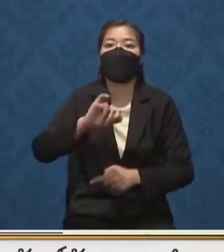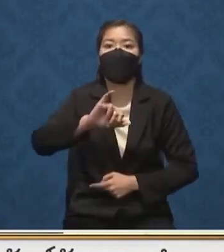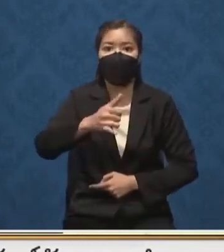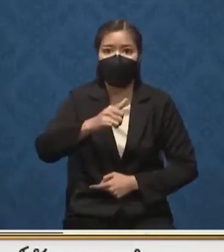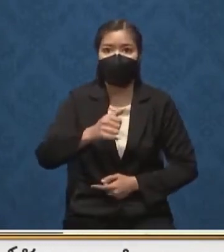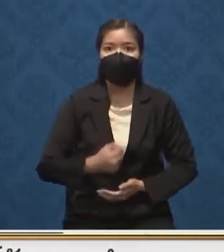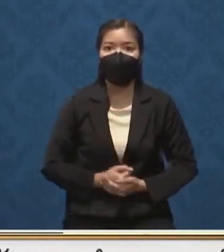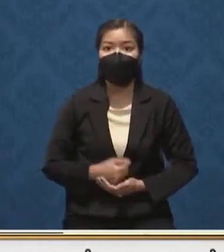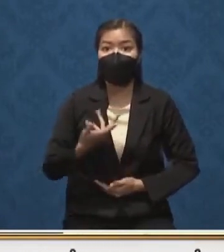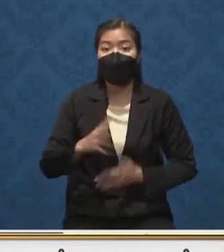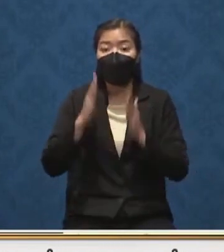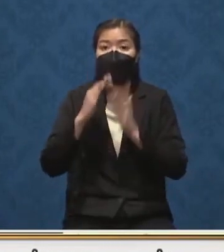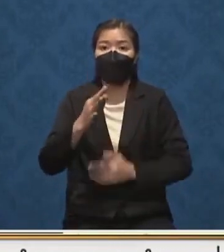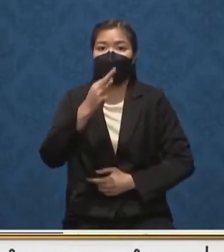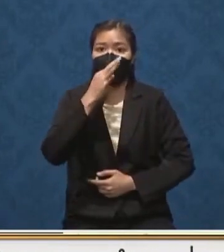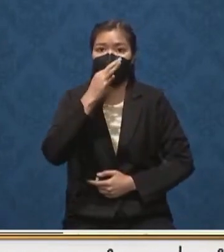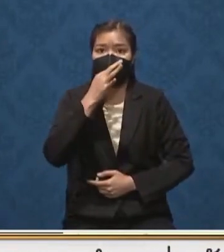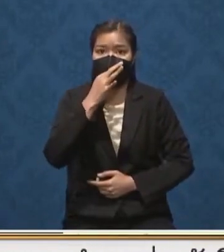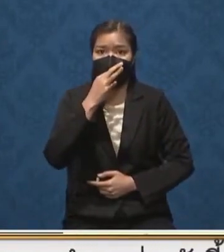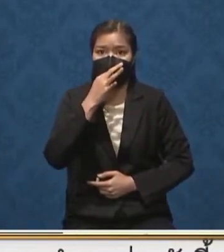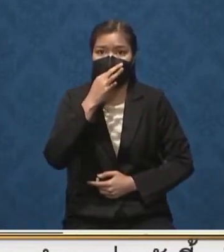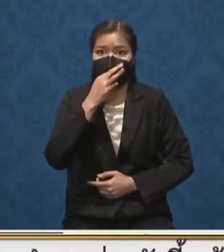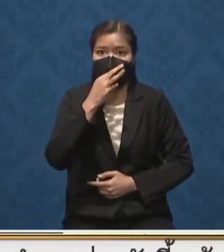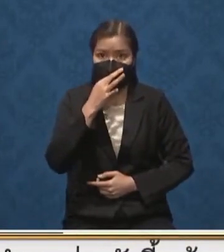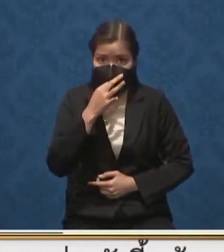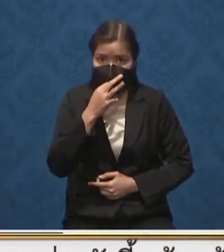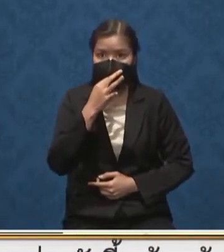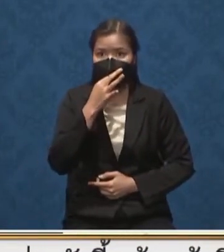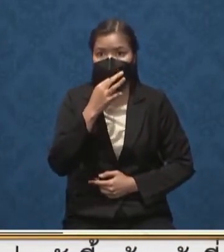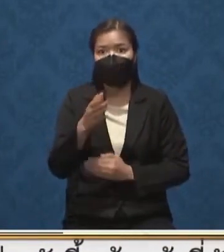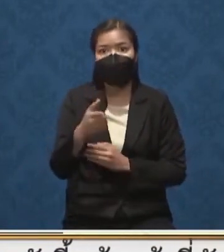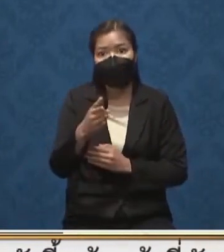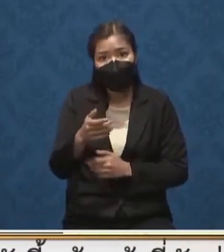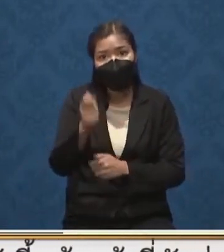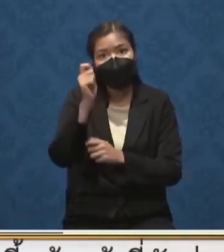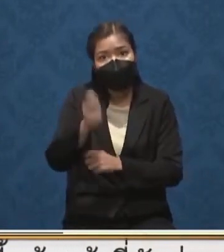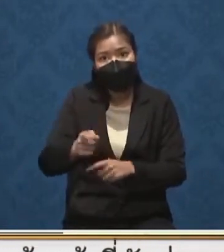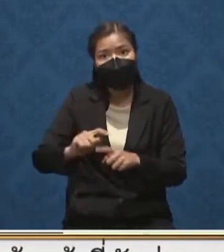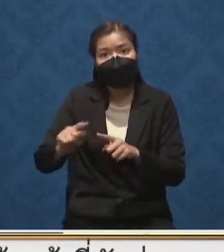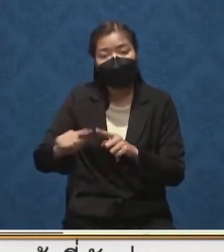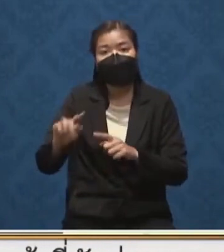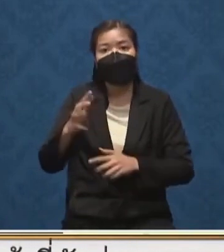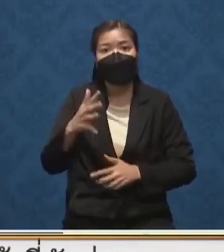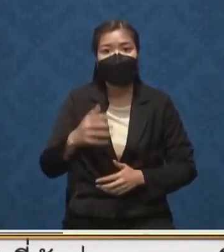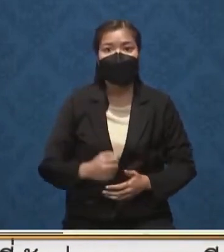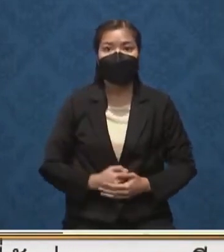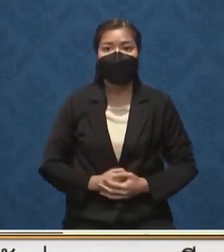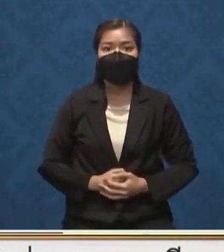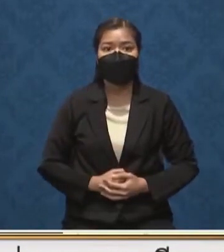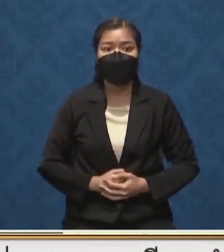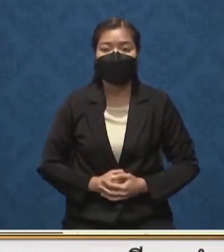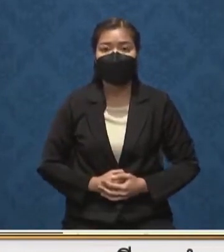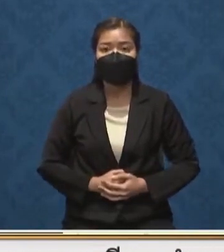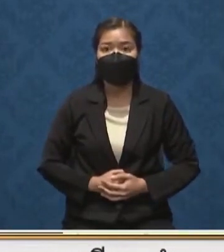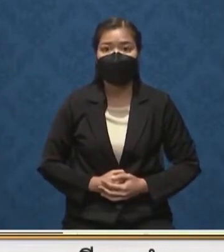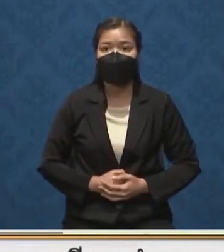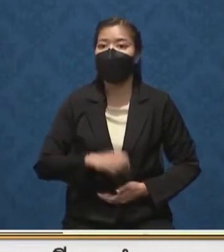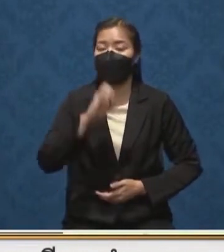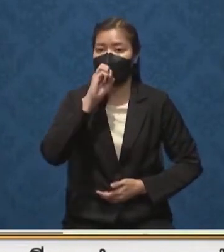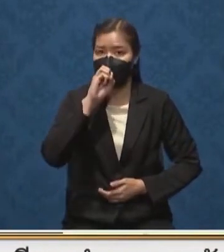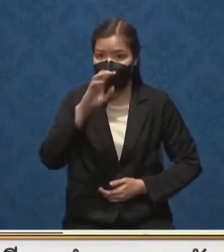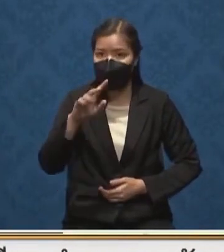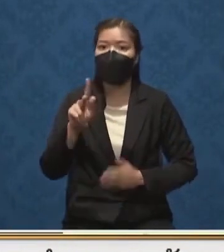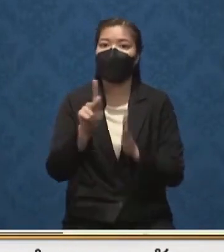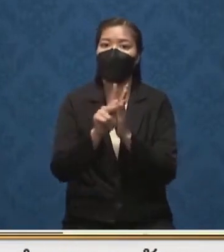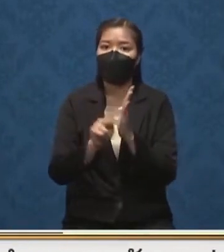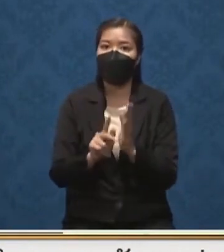ชาวเลนะอาจจะอพยพไปตามที่ผมเรียนให้ทราบแล้วไปแจ้งเขาก็มีสิทธิ์ตามกฎหมายถ้า